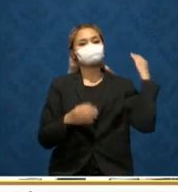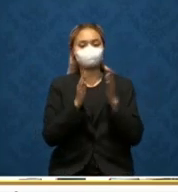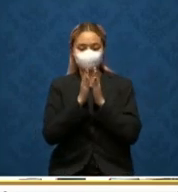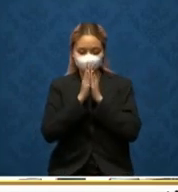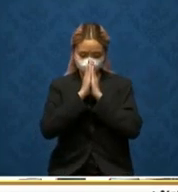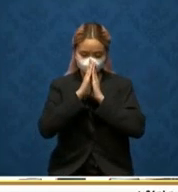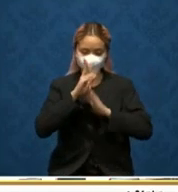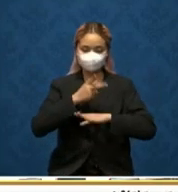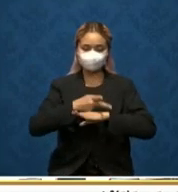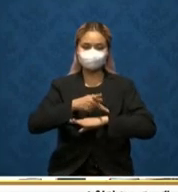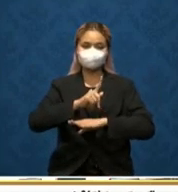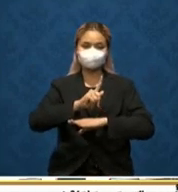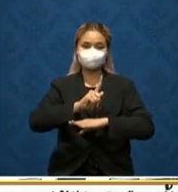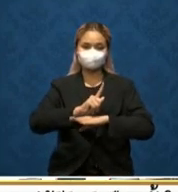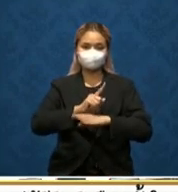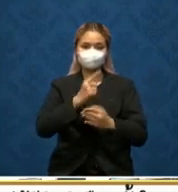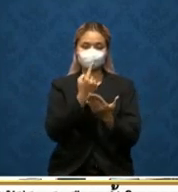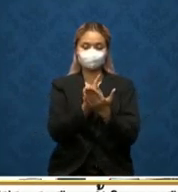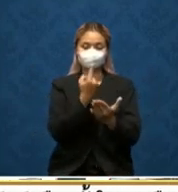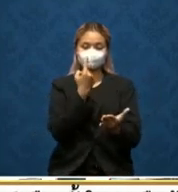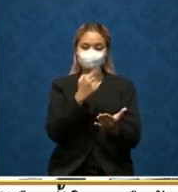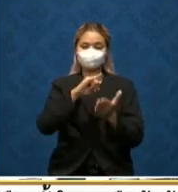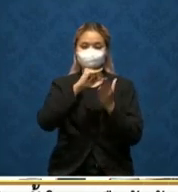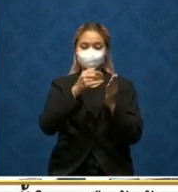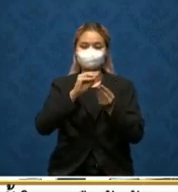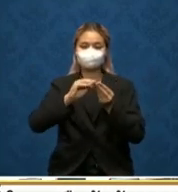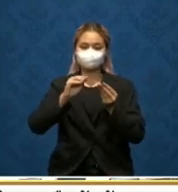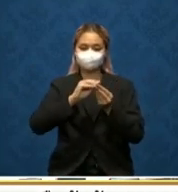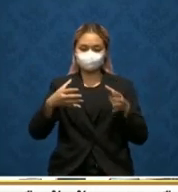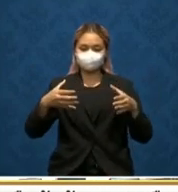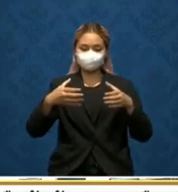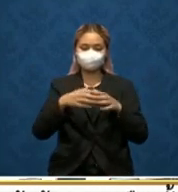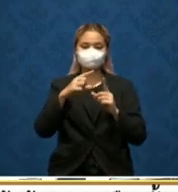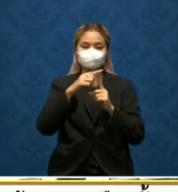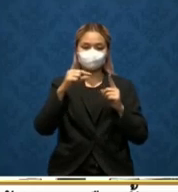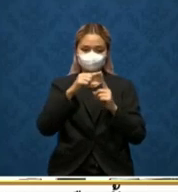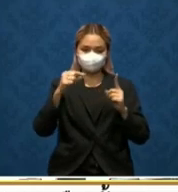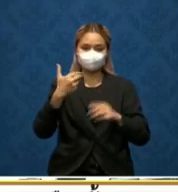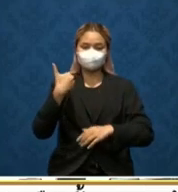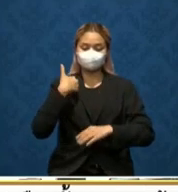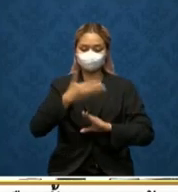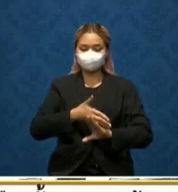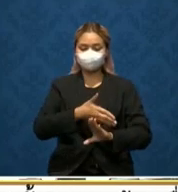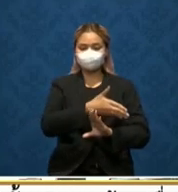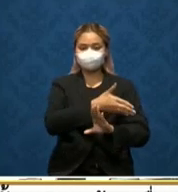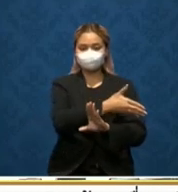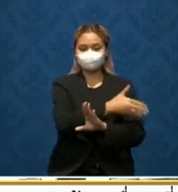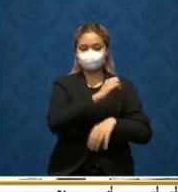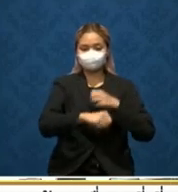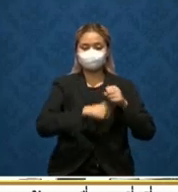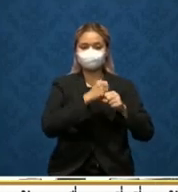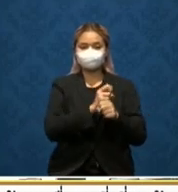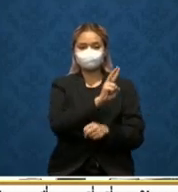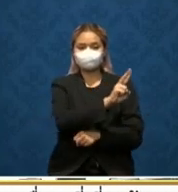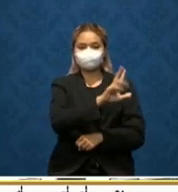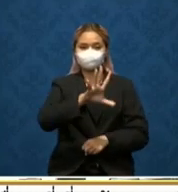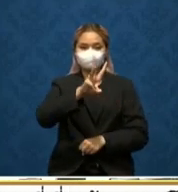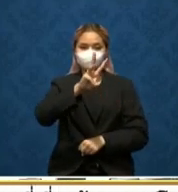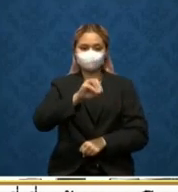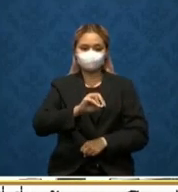ครับผมจิรัตทองสุวรรณผู้แทนราษฎรชาวเชิงเทราพรเกล้าไกลครับท่านประธานครับช่วงวันวาเลนไทน์ปี 2563ครับพลเอก